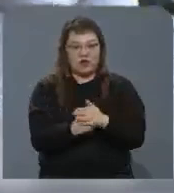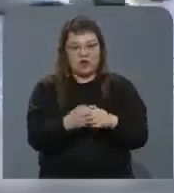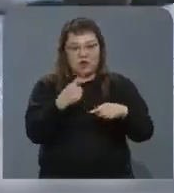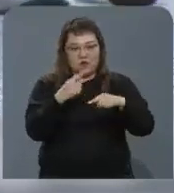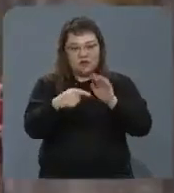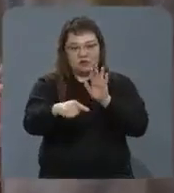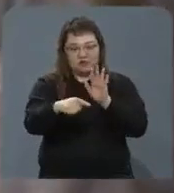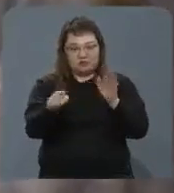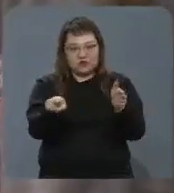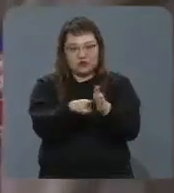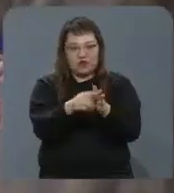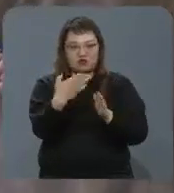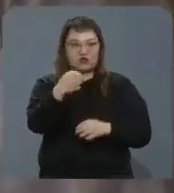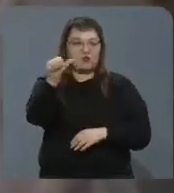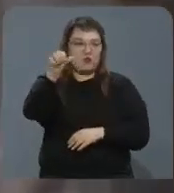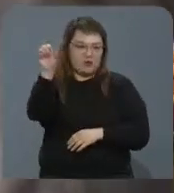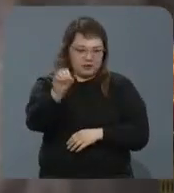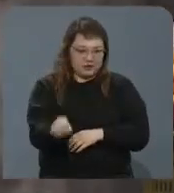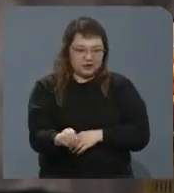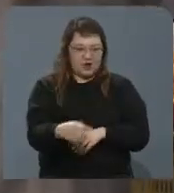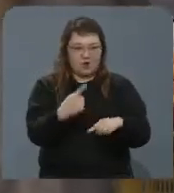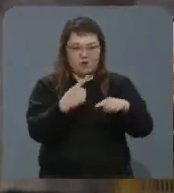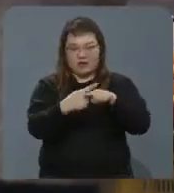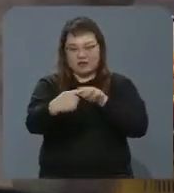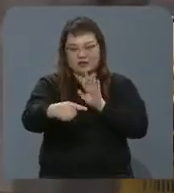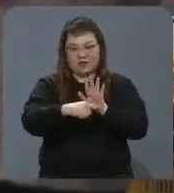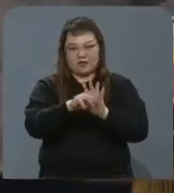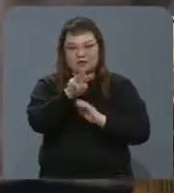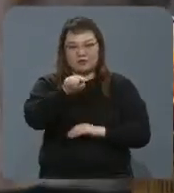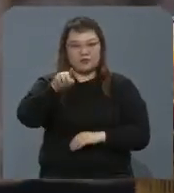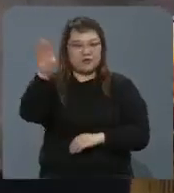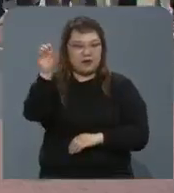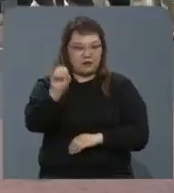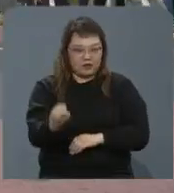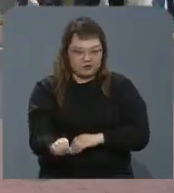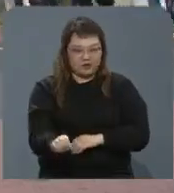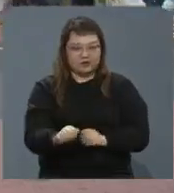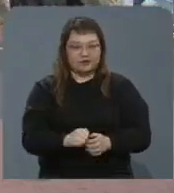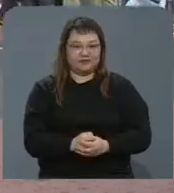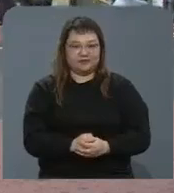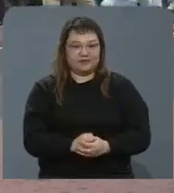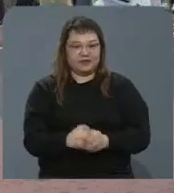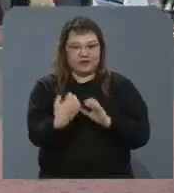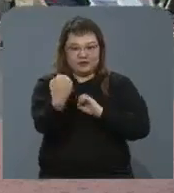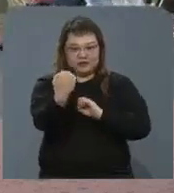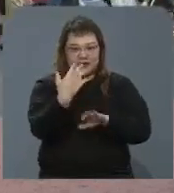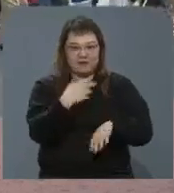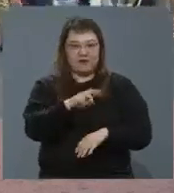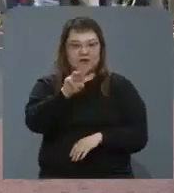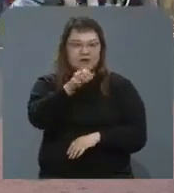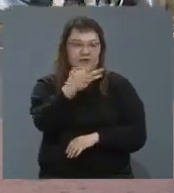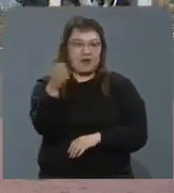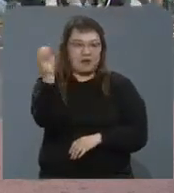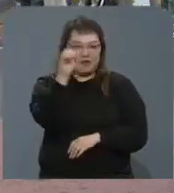오차는 95% 신뢰 수준에 플러스 마이너스 3.4%포인트,